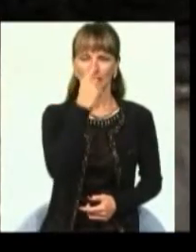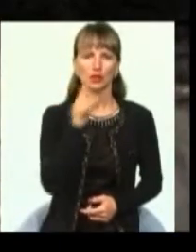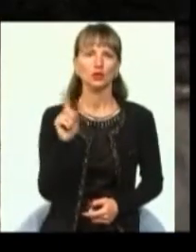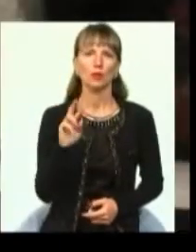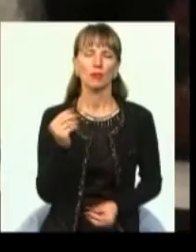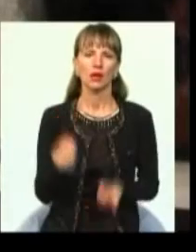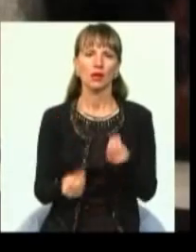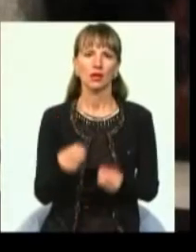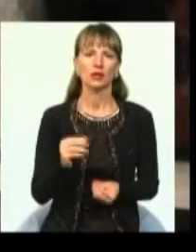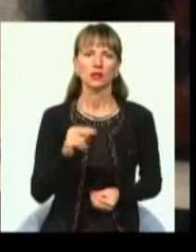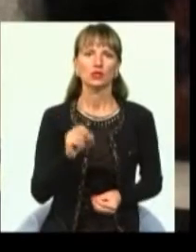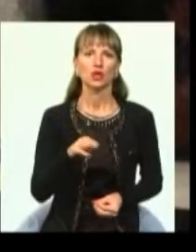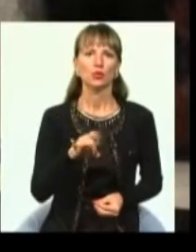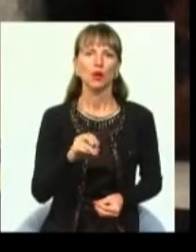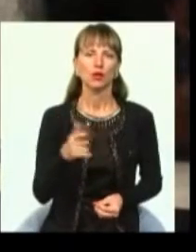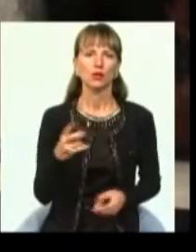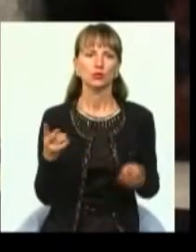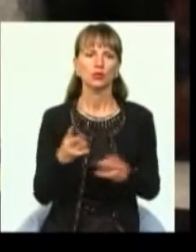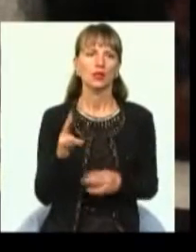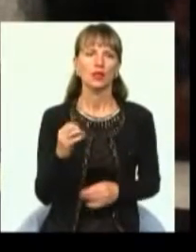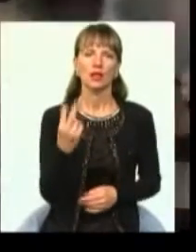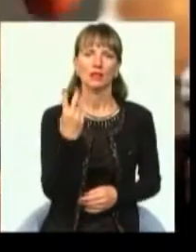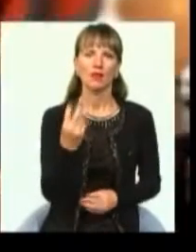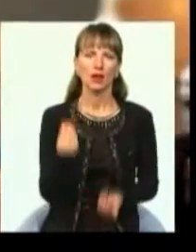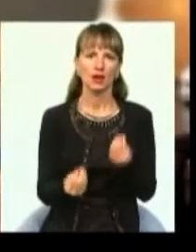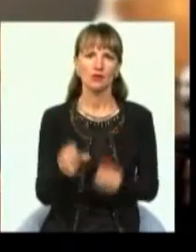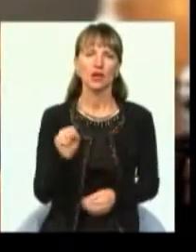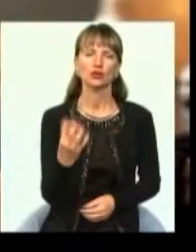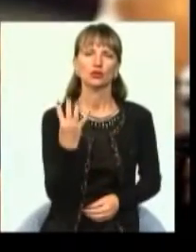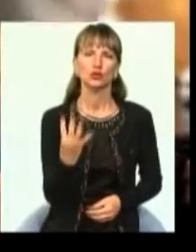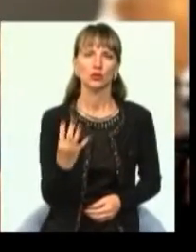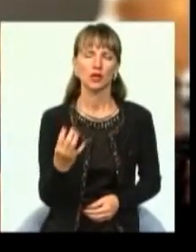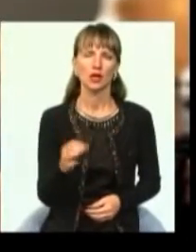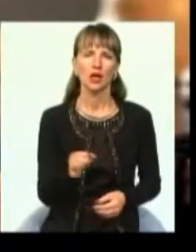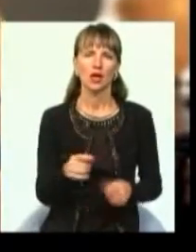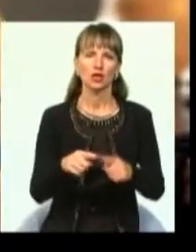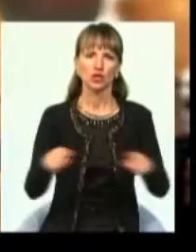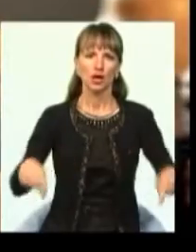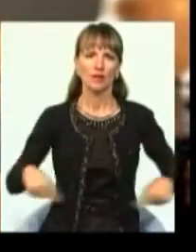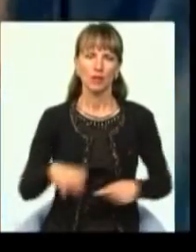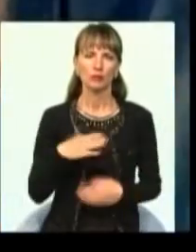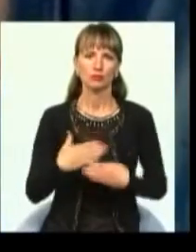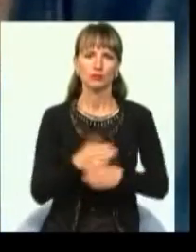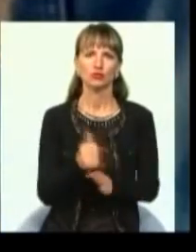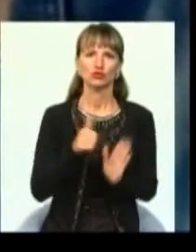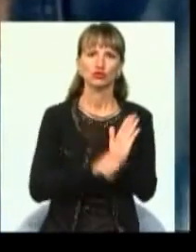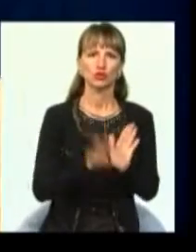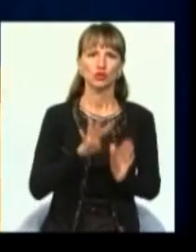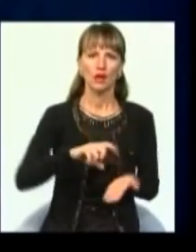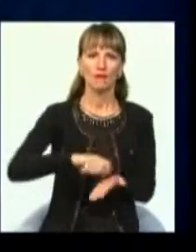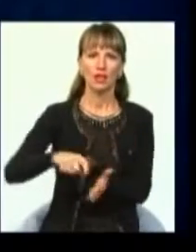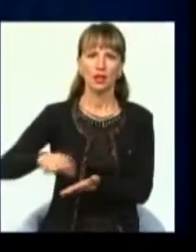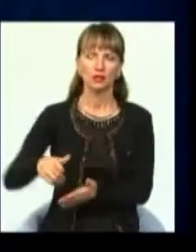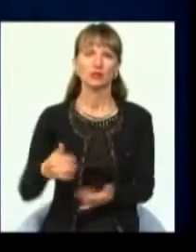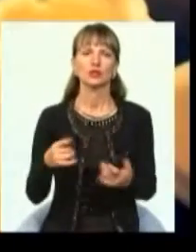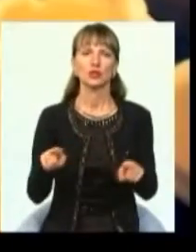зіграти партію в чатурангу, потрібно було не два гравці, а одразу чотири. Шахівниця була поділена на 64 клітинки. Стільки ж